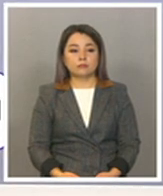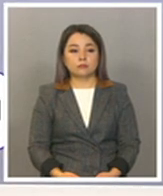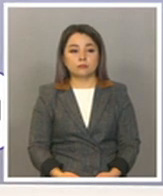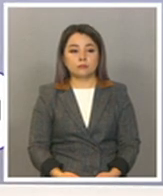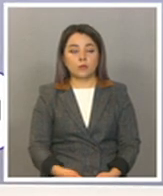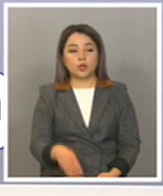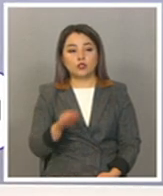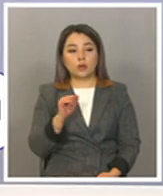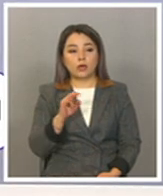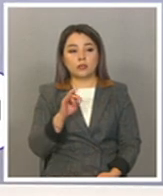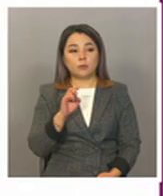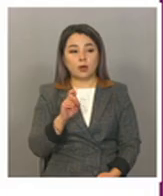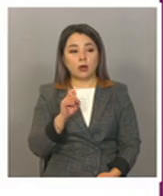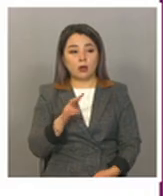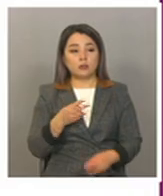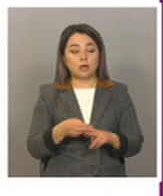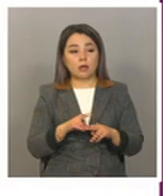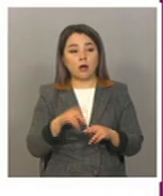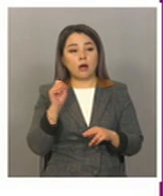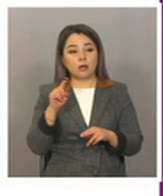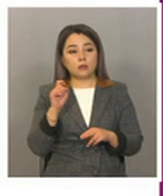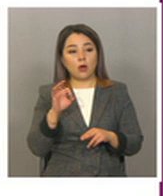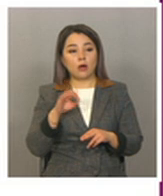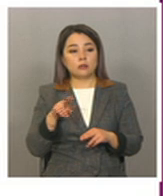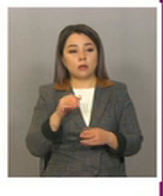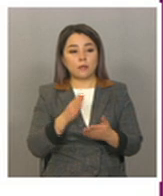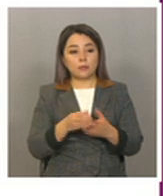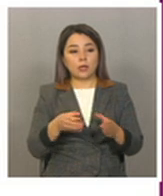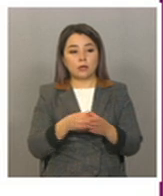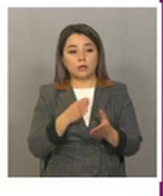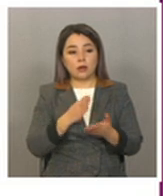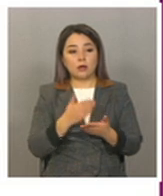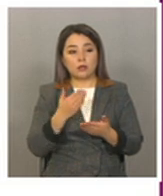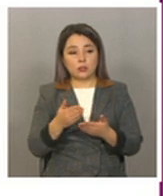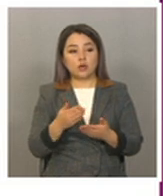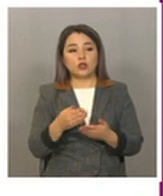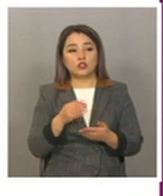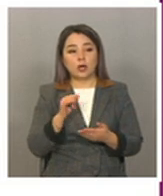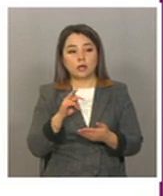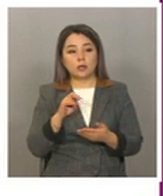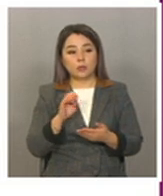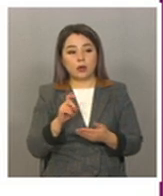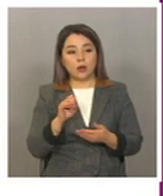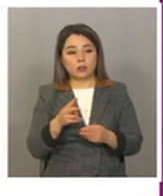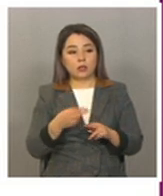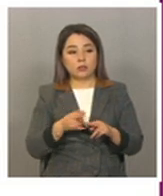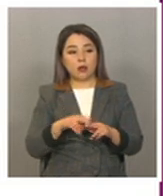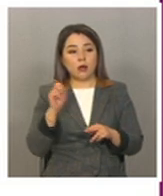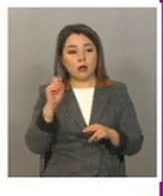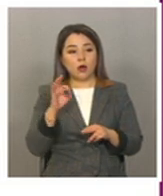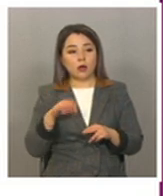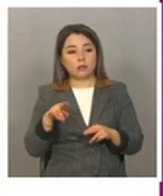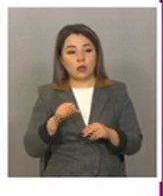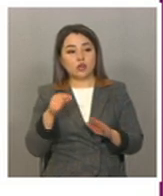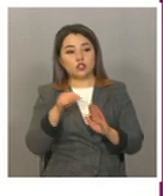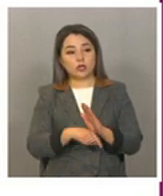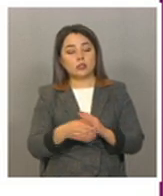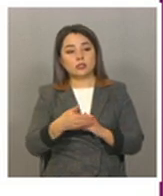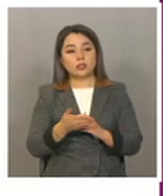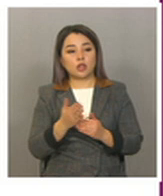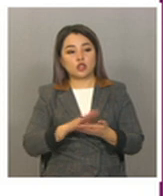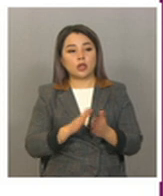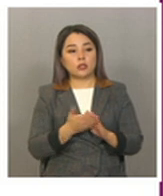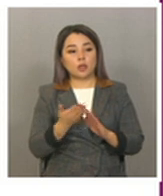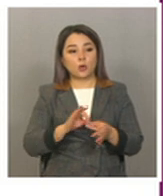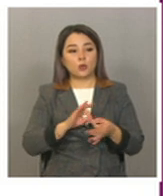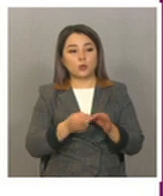Жәнібек ханның тұсындағы Алтын Ордаға келетін болсақ, Жәнібек хан билігі тұсында Алтын Орданың ішкі және сыртқы жағдайы